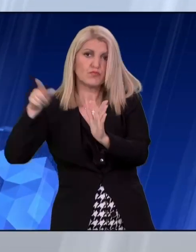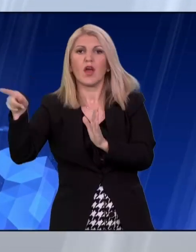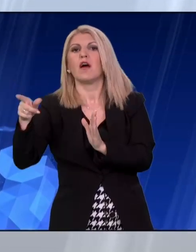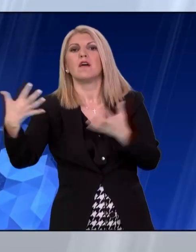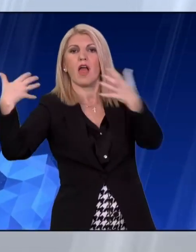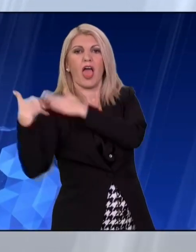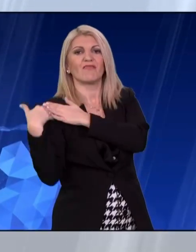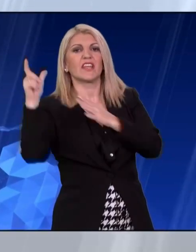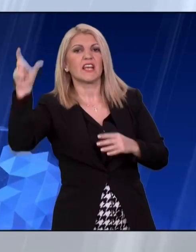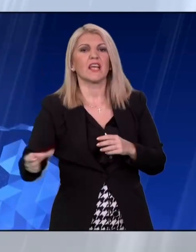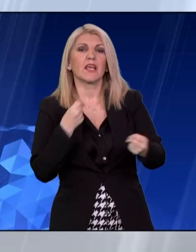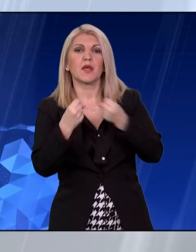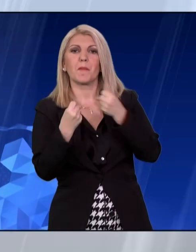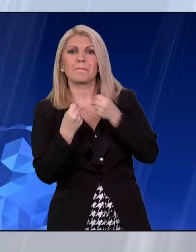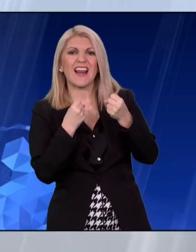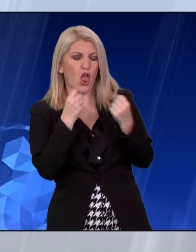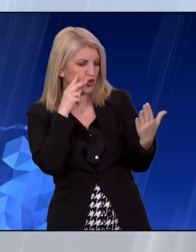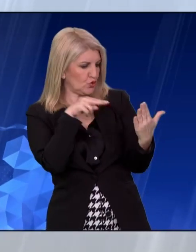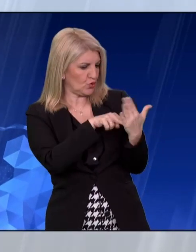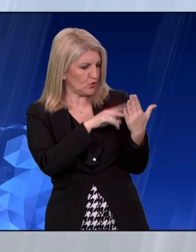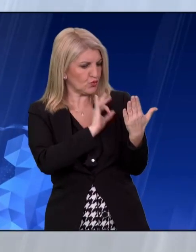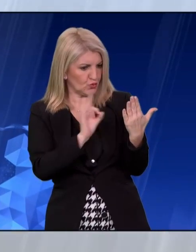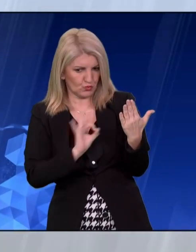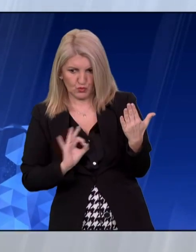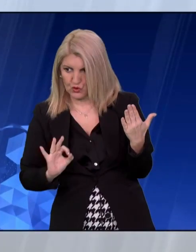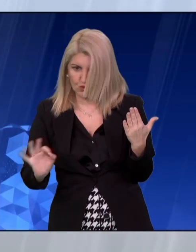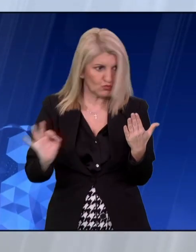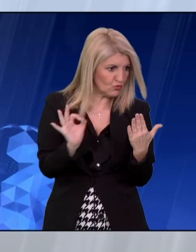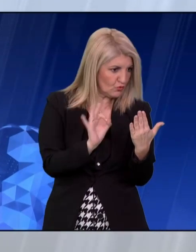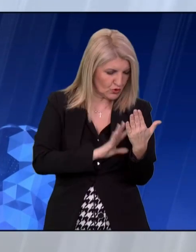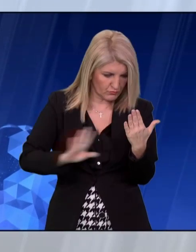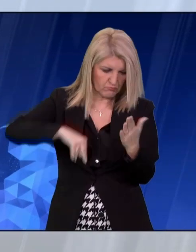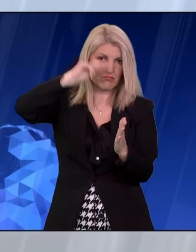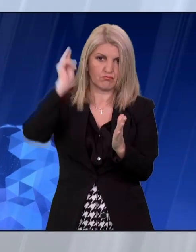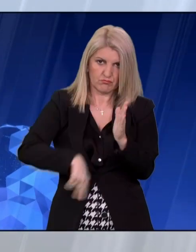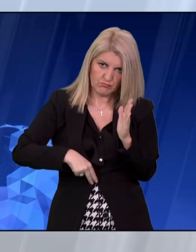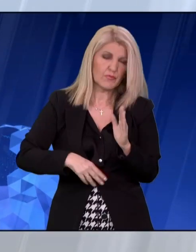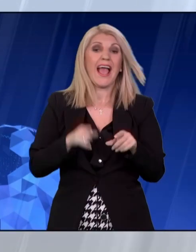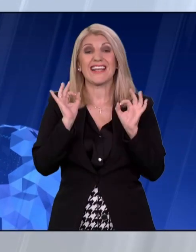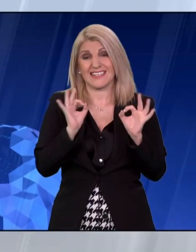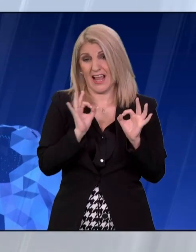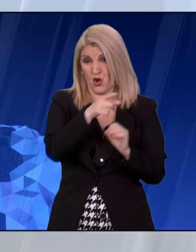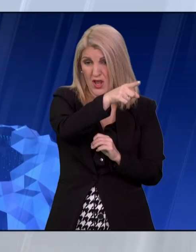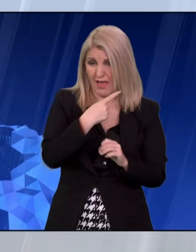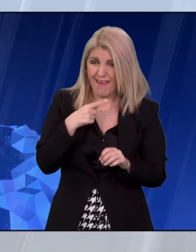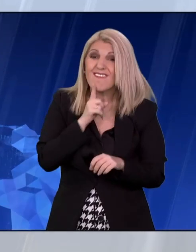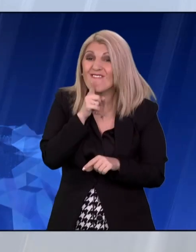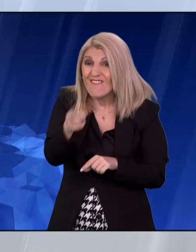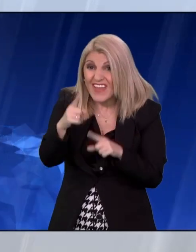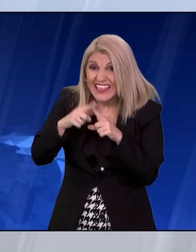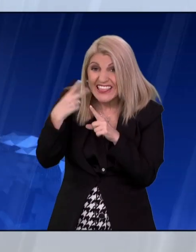πράγμα και ο μηχανικός το παλιό αυτό αεροπλάνο έπρεπε να είχε αντικατασταθεί υπήρξανε δύο φορές απόπειρες στη δεκαετία του 2000 και του